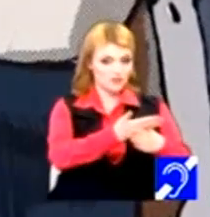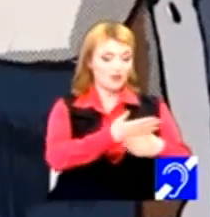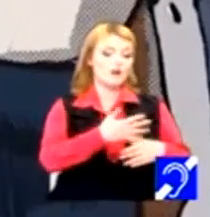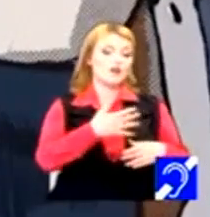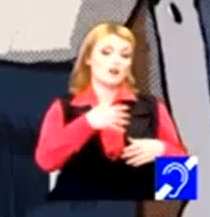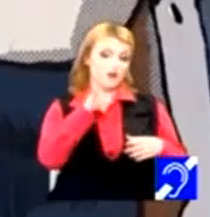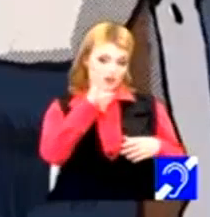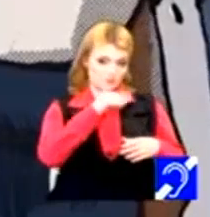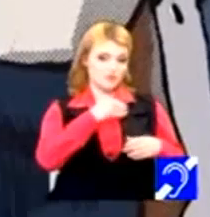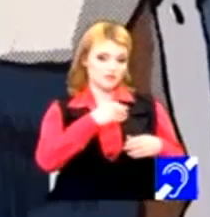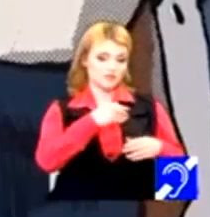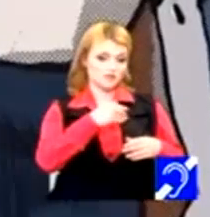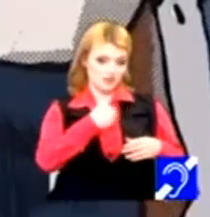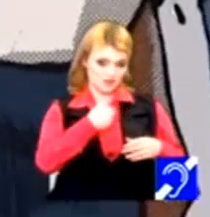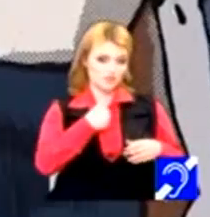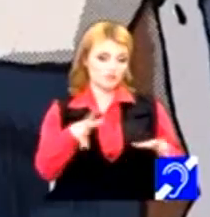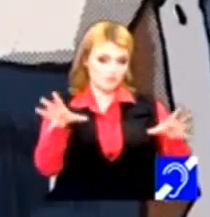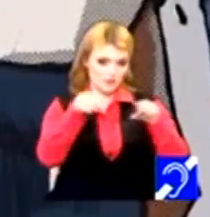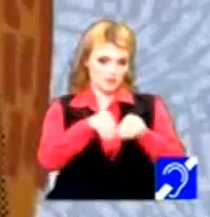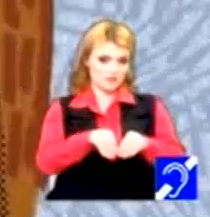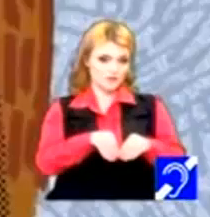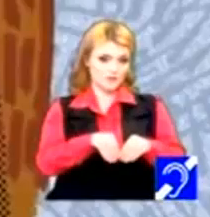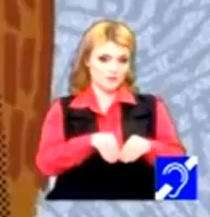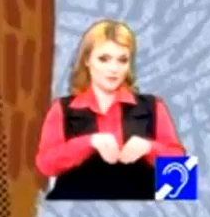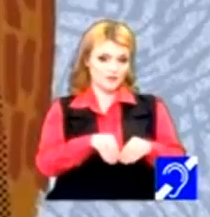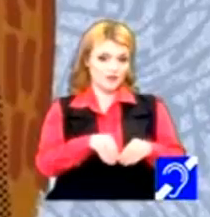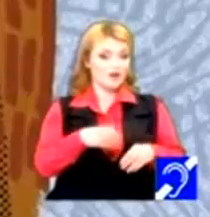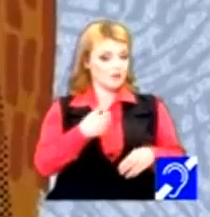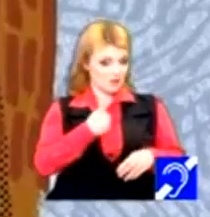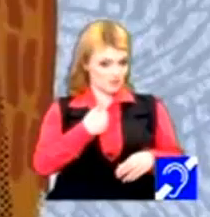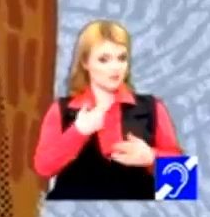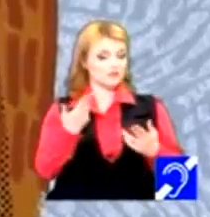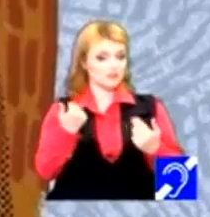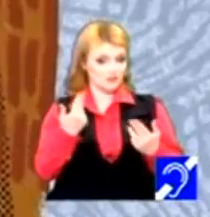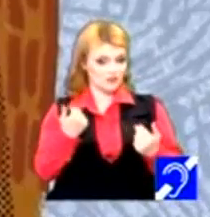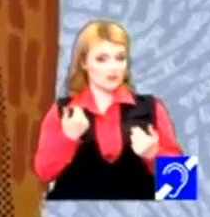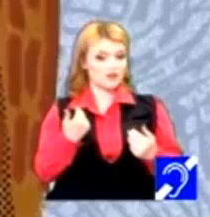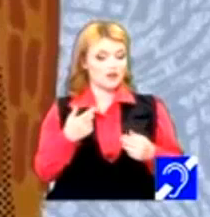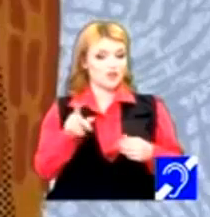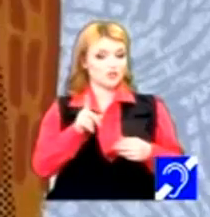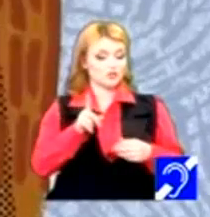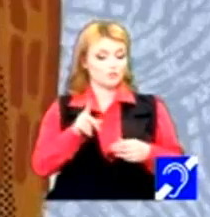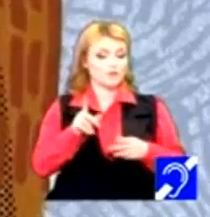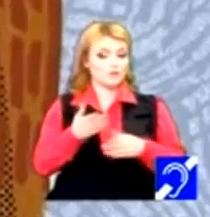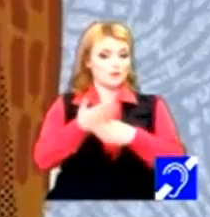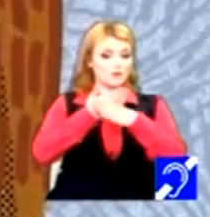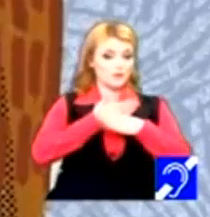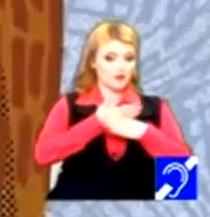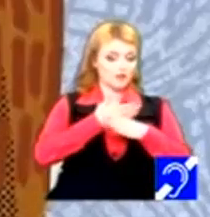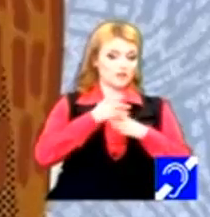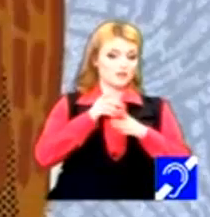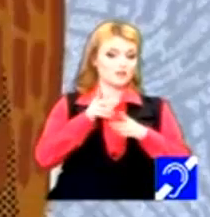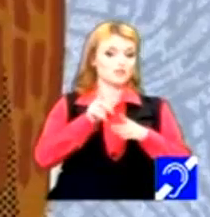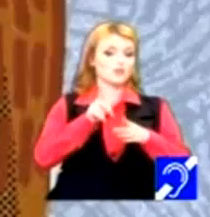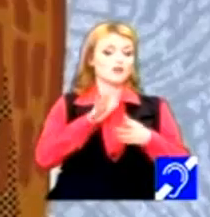in some way, what is the best thing to do? If you wanted to make a statement in support of our plan